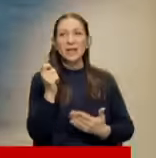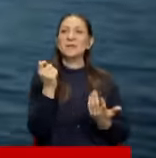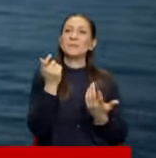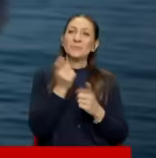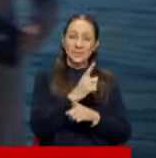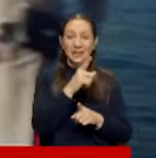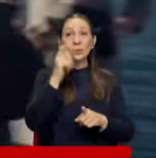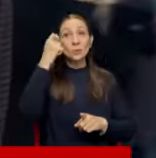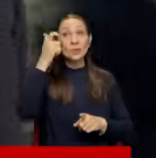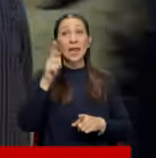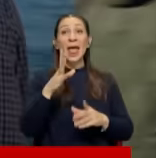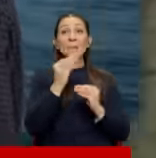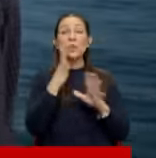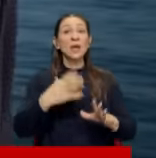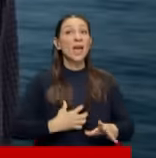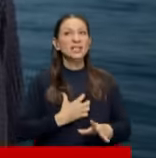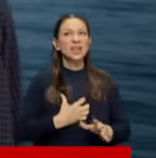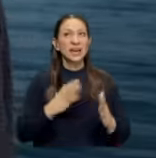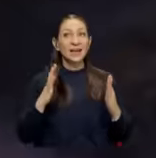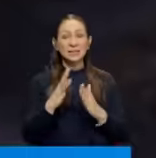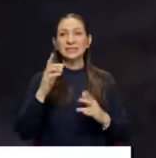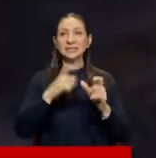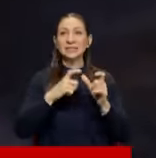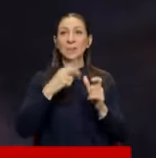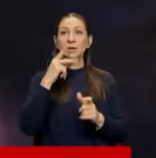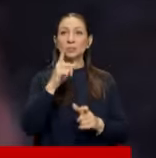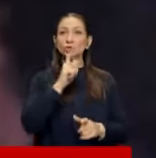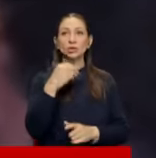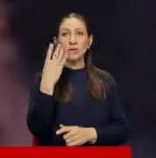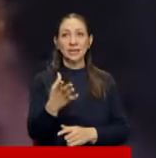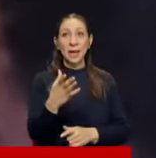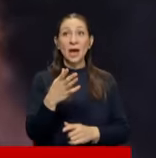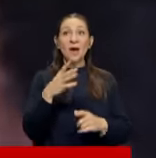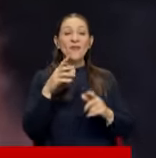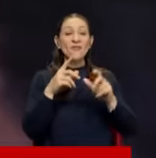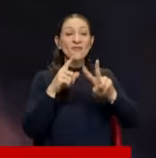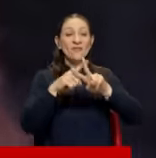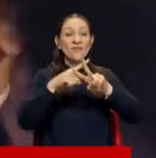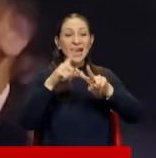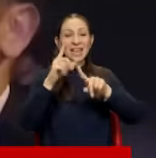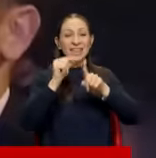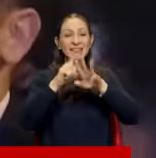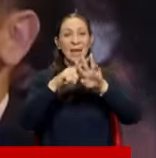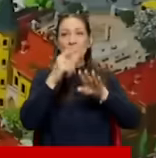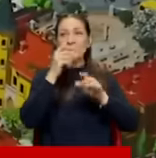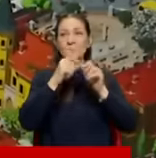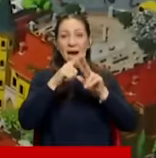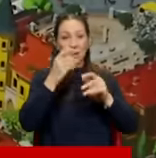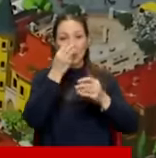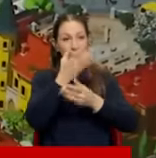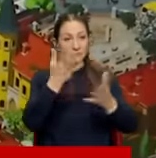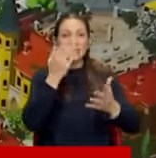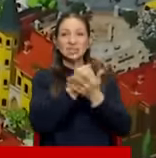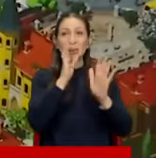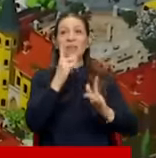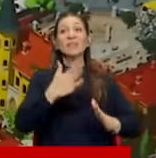pederim üsküdarlılar en büyük endişesine karşı da Sinem dedetaş söz verdi Validebağ Korusu yeşil kalacak dedi oranın da